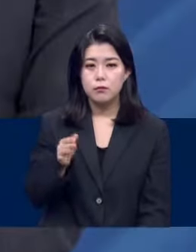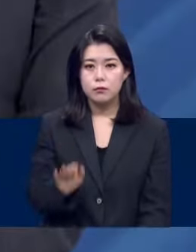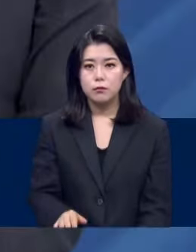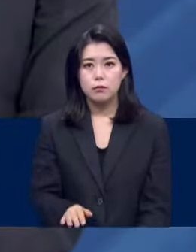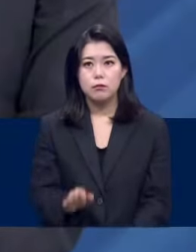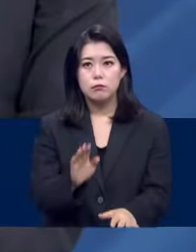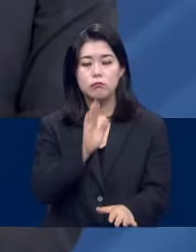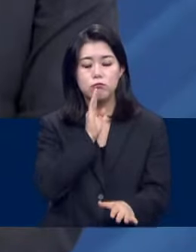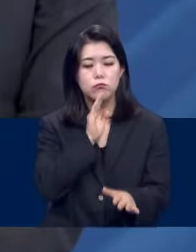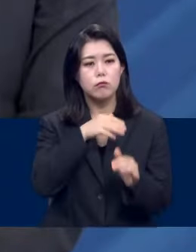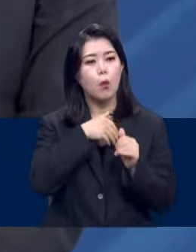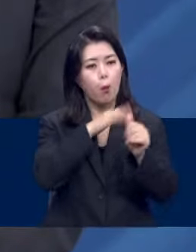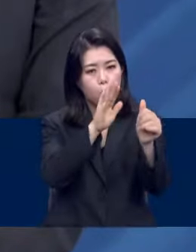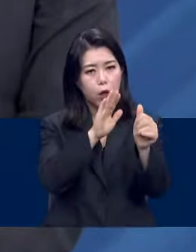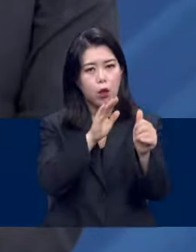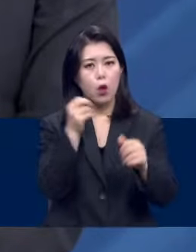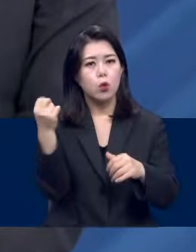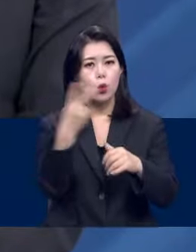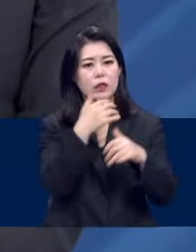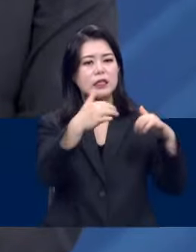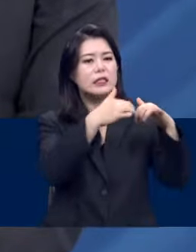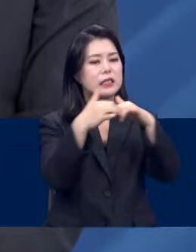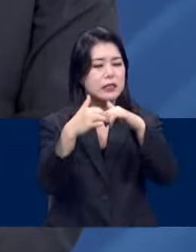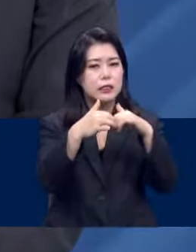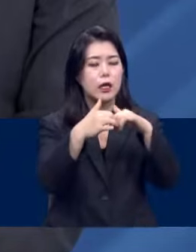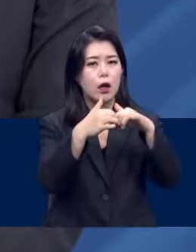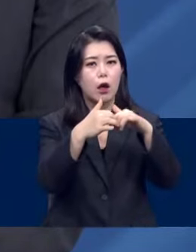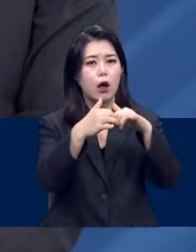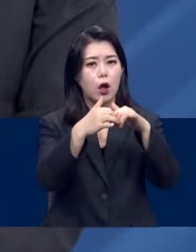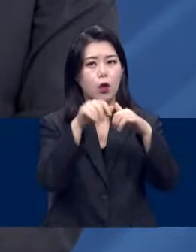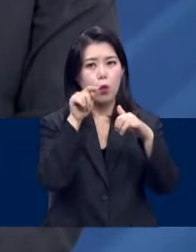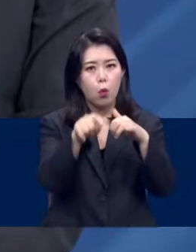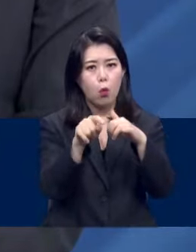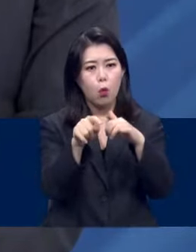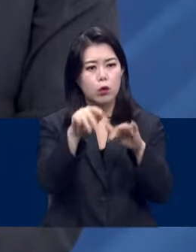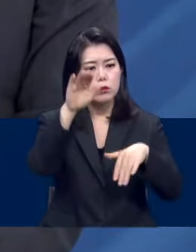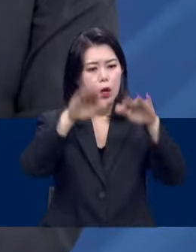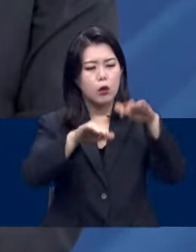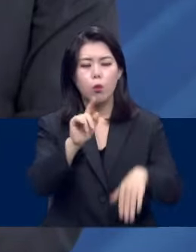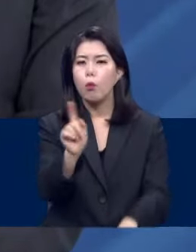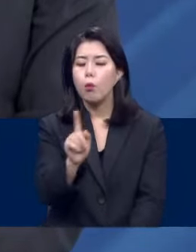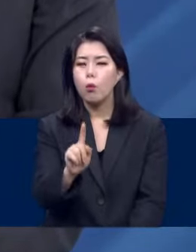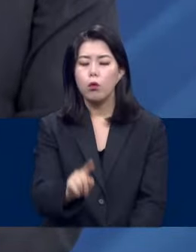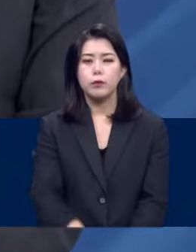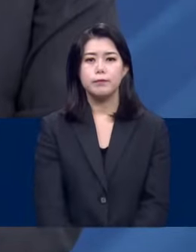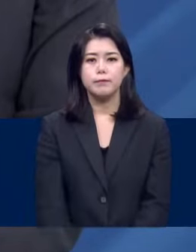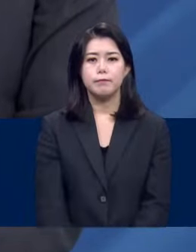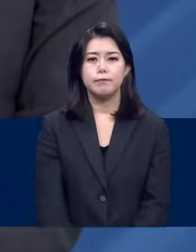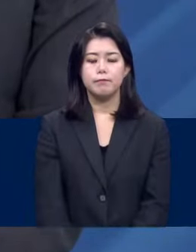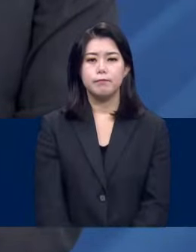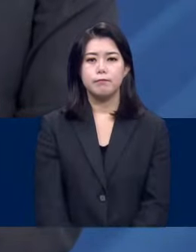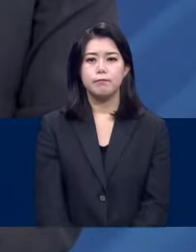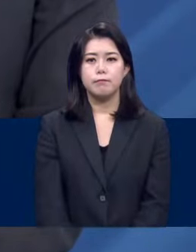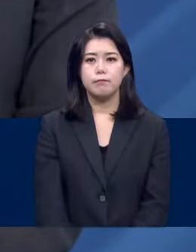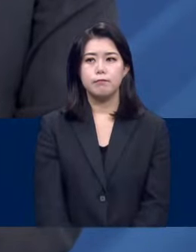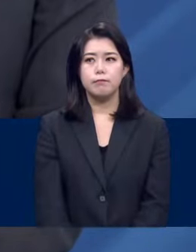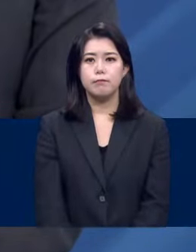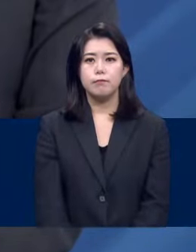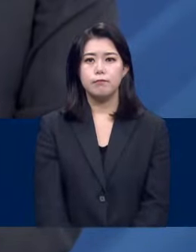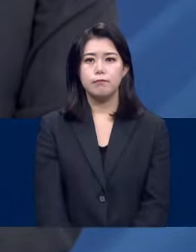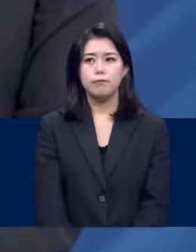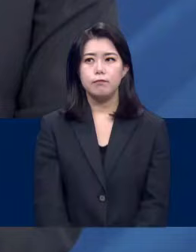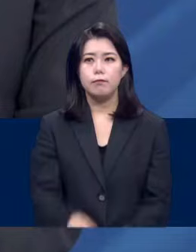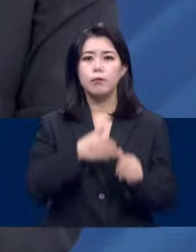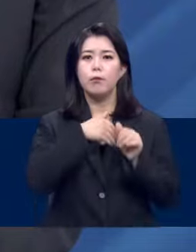그냥 파병이 된 것과 전투에 실지 투입이 돼서 교전을 하는 것과고 차이가 뭐가 있느냐 국제 사회에 어떻게 봐야 되는 겁니까 뭐